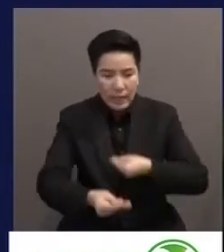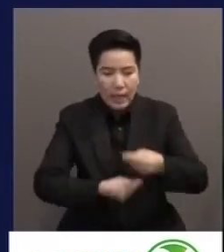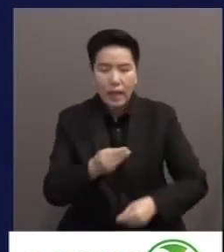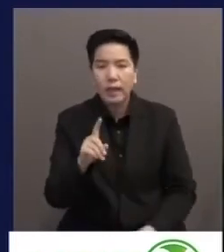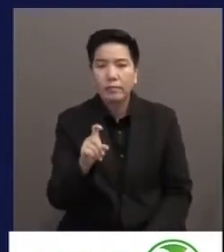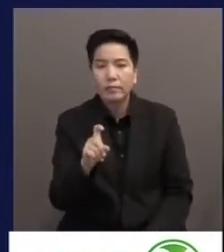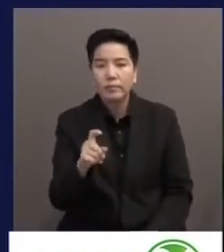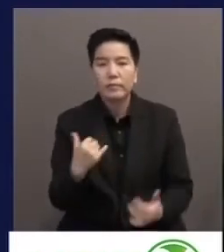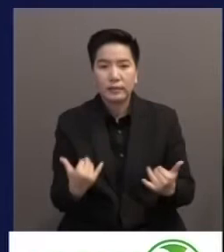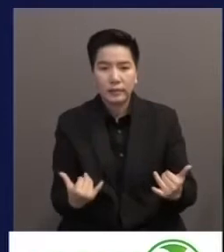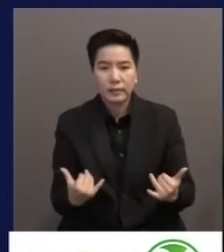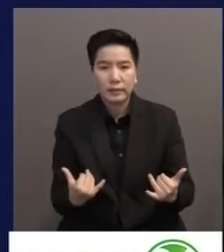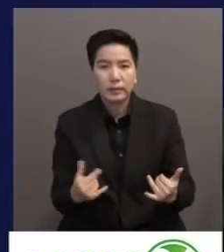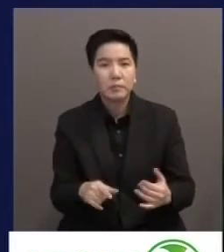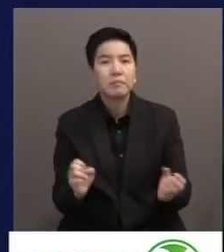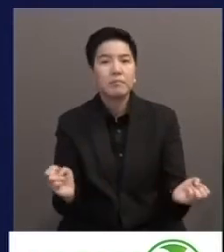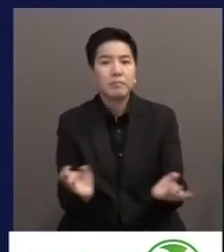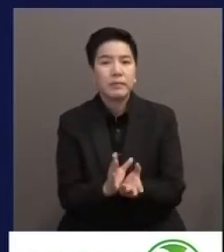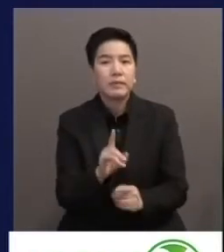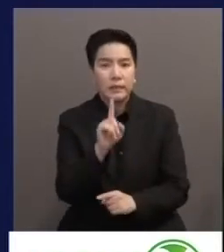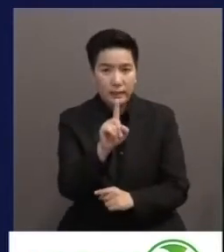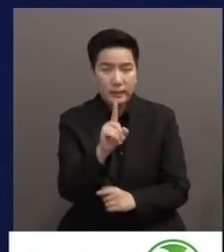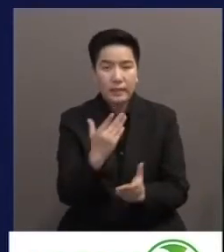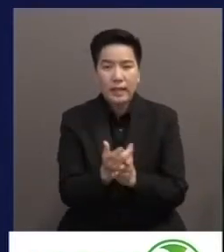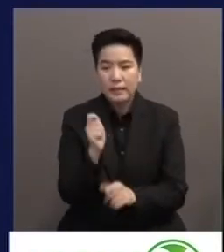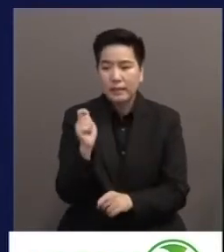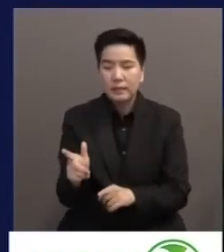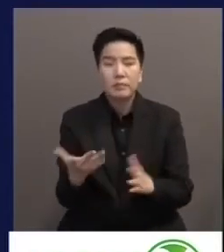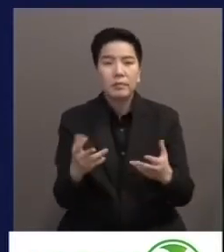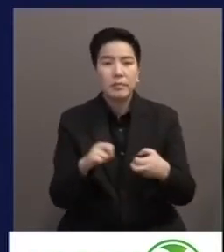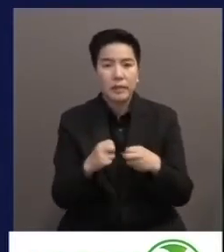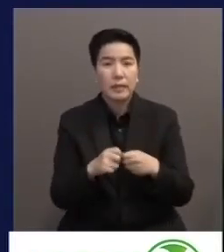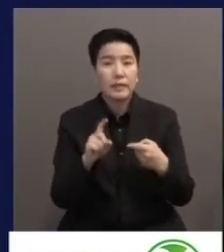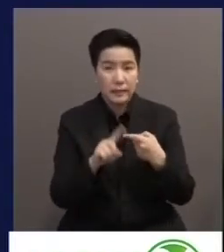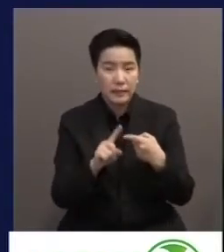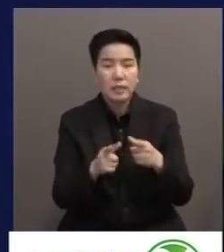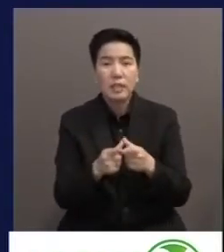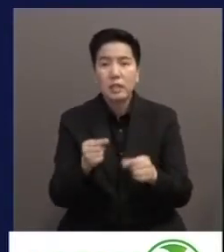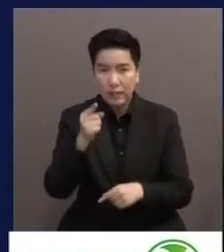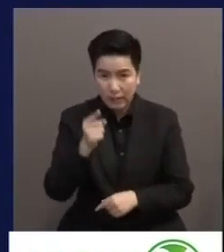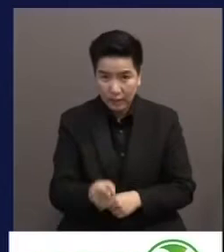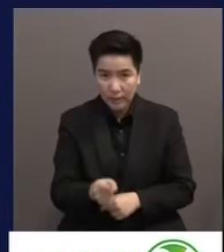นี้มีส่วนที่จะกระทบต่อการชำระเงินสิ้นปีนี้อันนี้เป็นข้อเท็จจริง